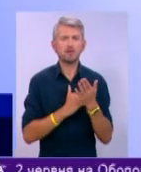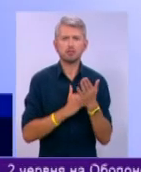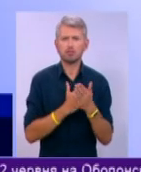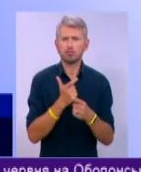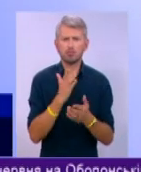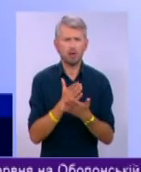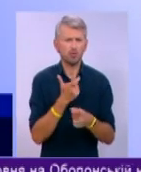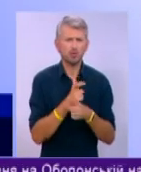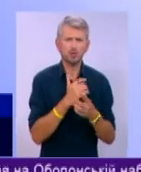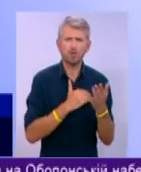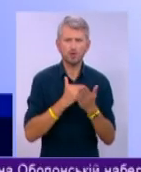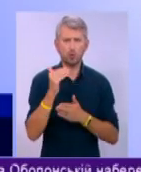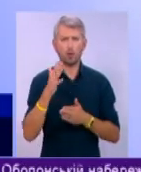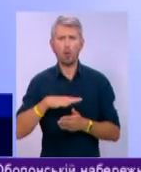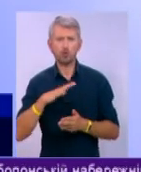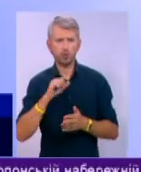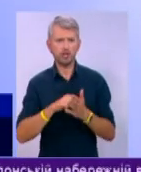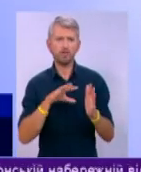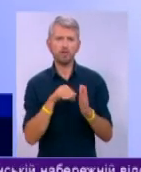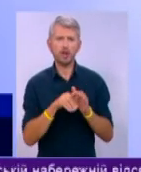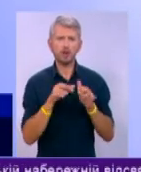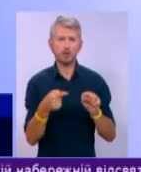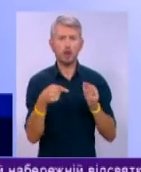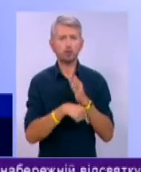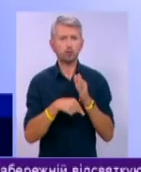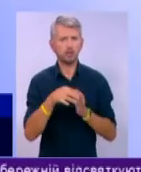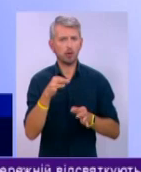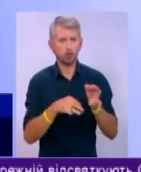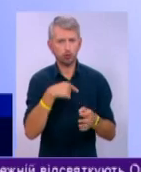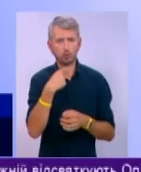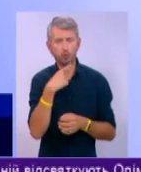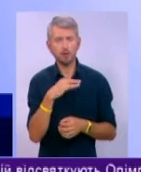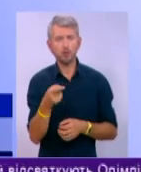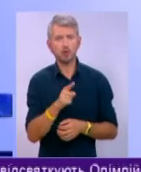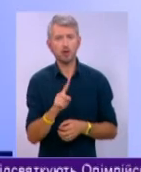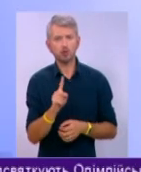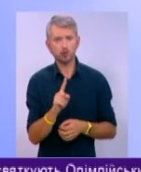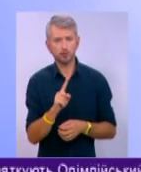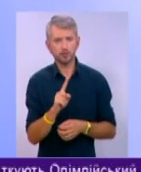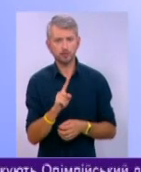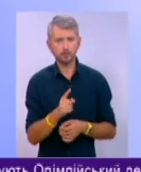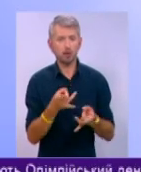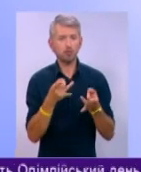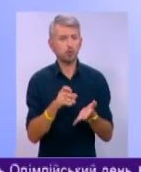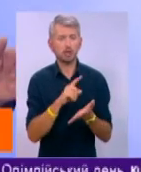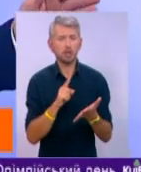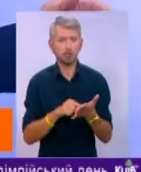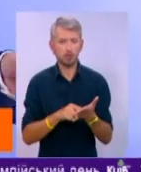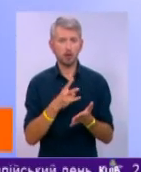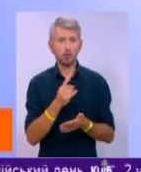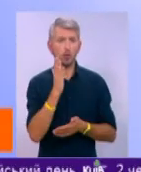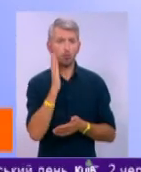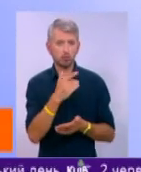очікування від введення в дію антикорупційного суду. Мова йде про те, що просте запитання. Ну,